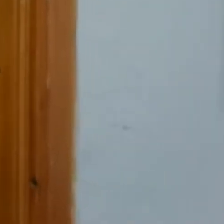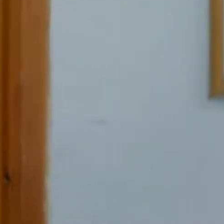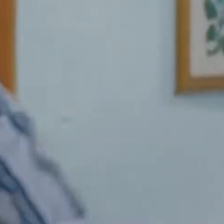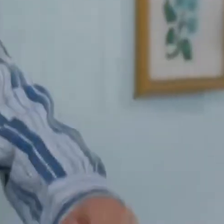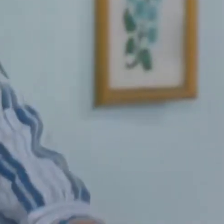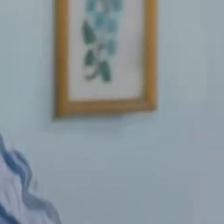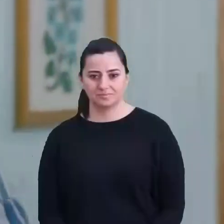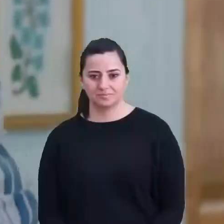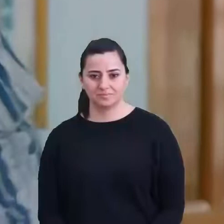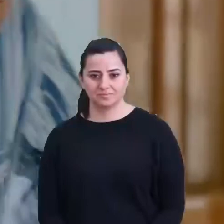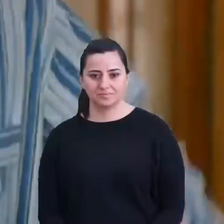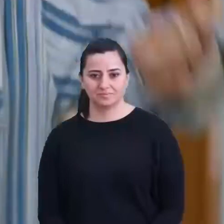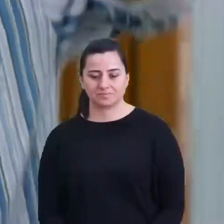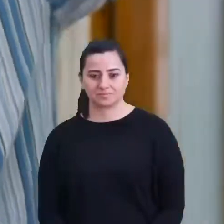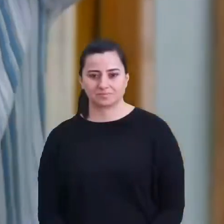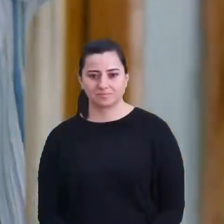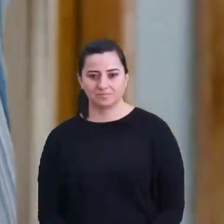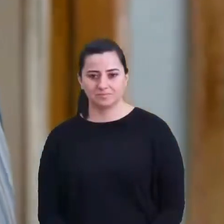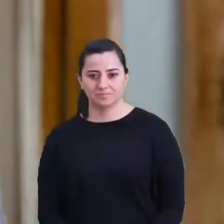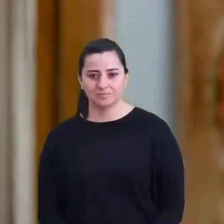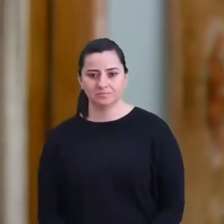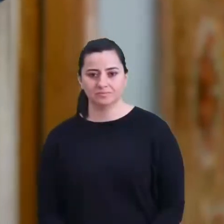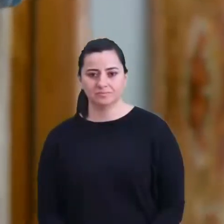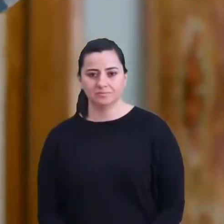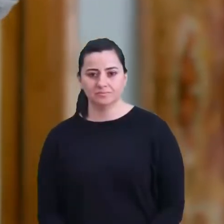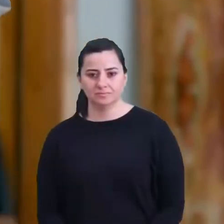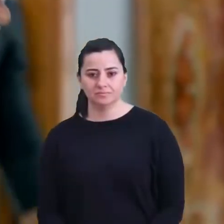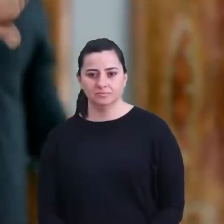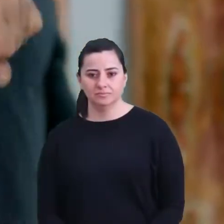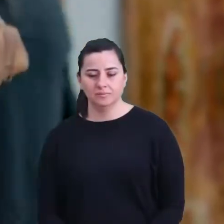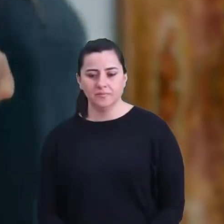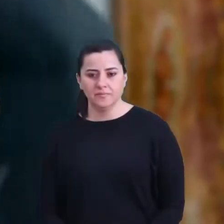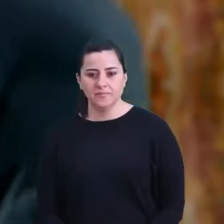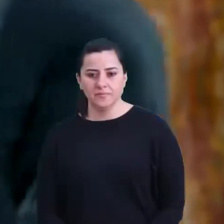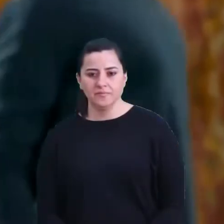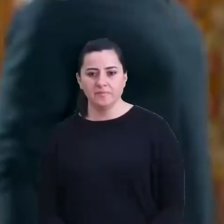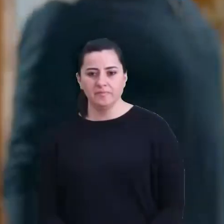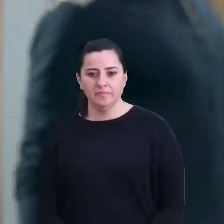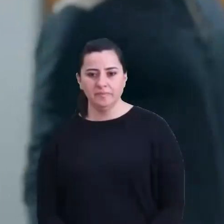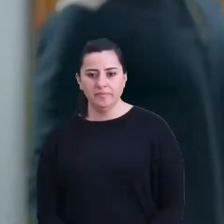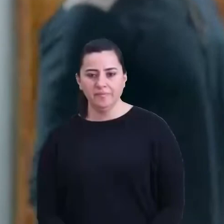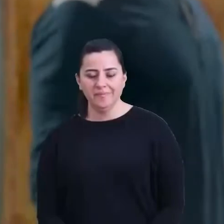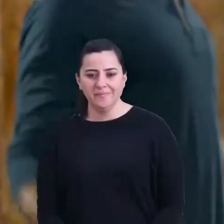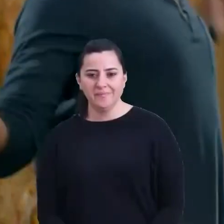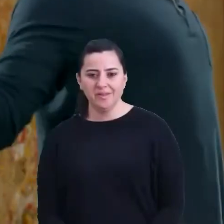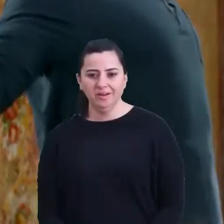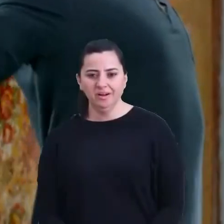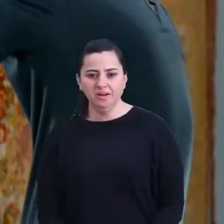Kamil mavili çizgili pijamasıyla odadan esneyerek çıktı. Gerinirken yan odadan da İsmail çıktı.